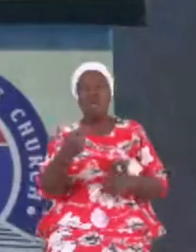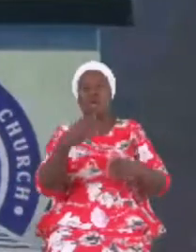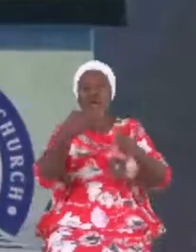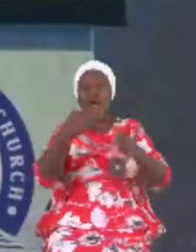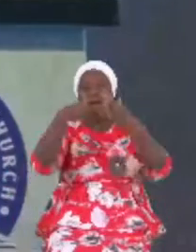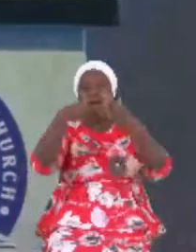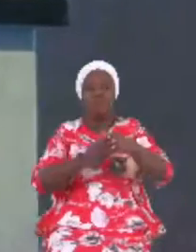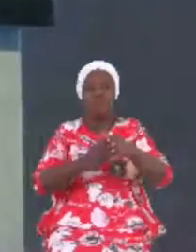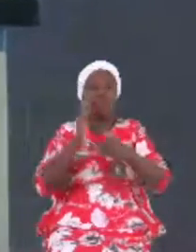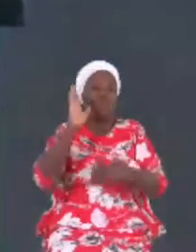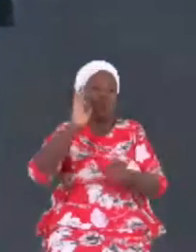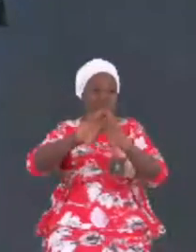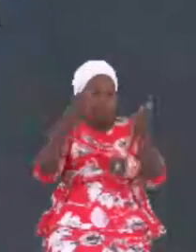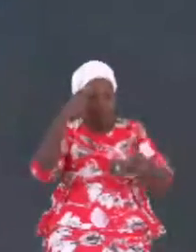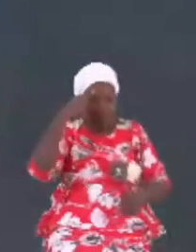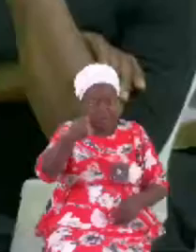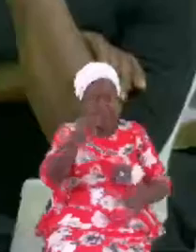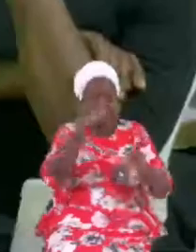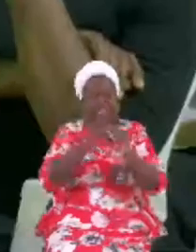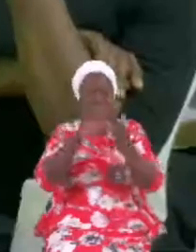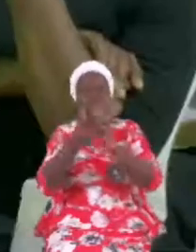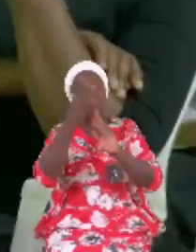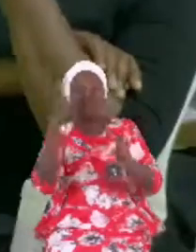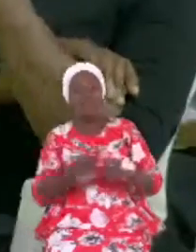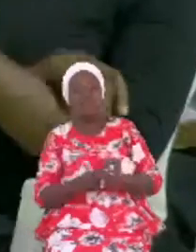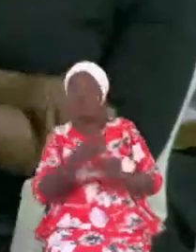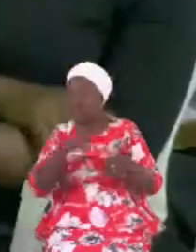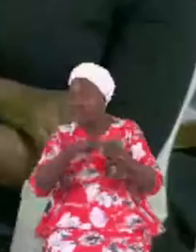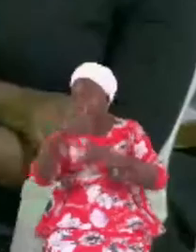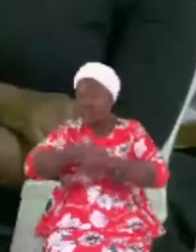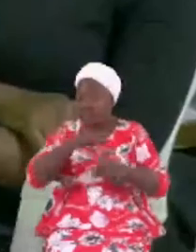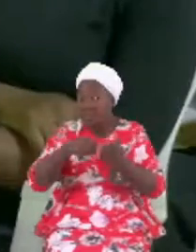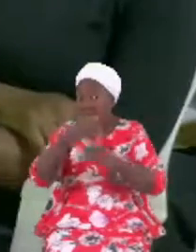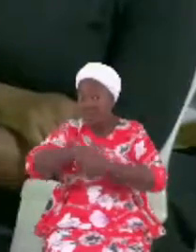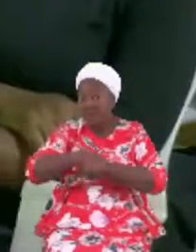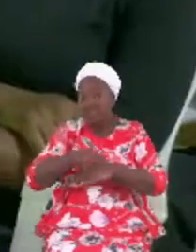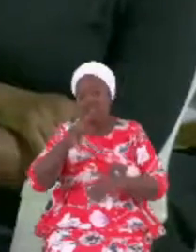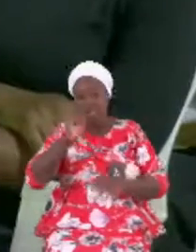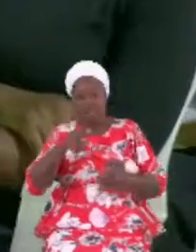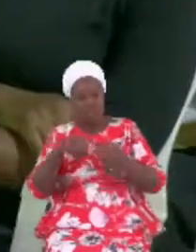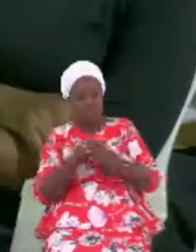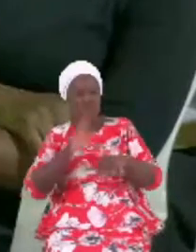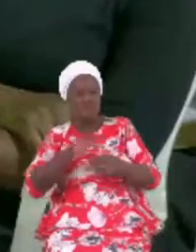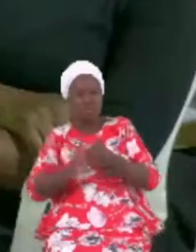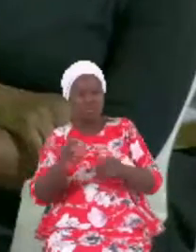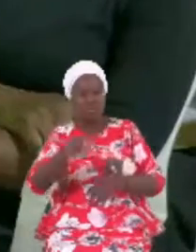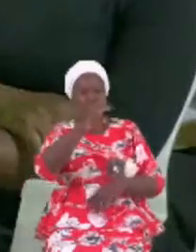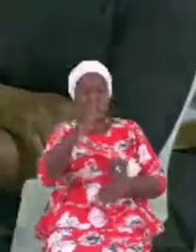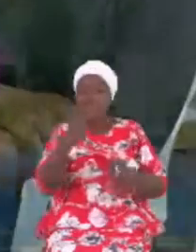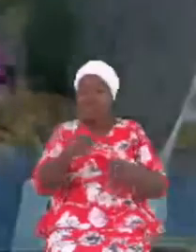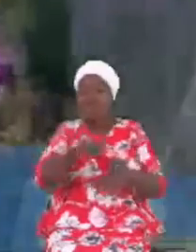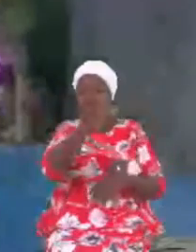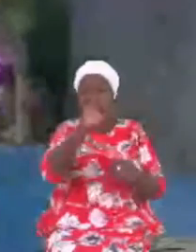Le ciel va s'ouvrir pour toi au nom de Jésus. Et ce soir, tu peux commencer dans ce voyage.